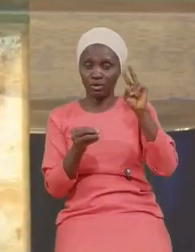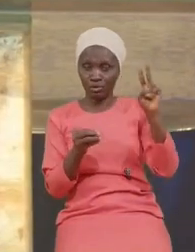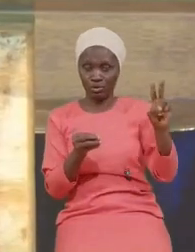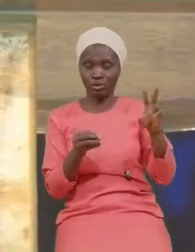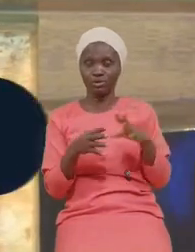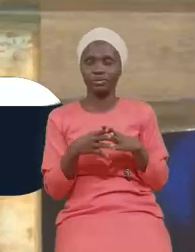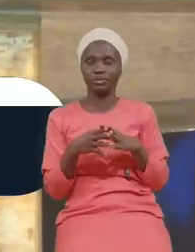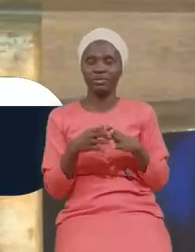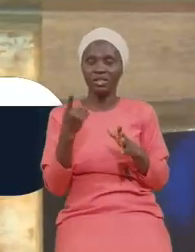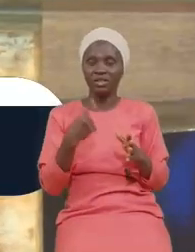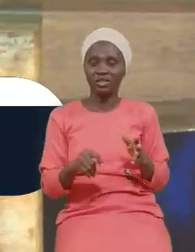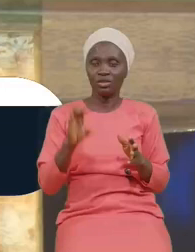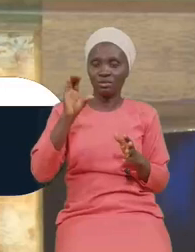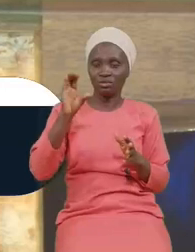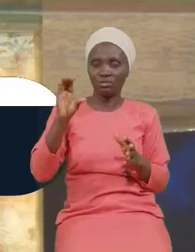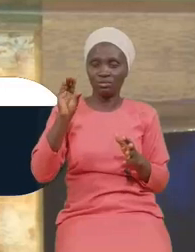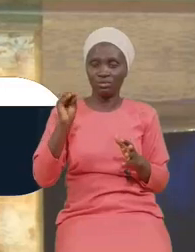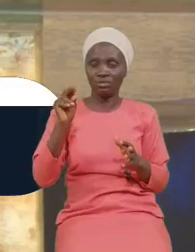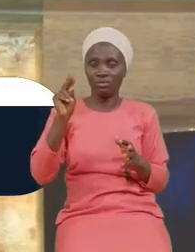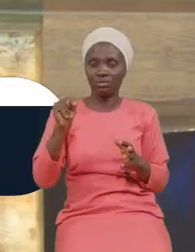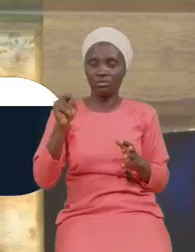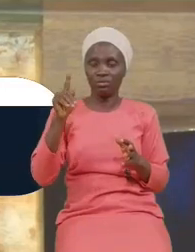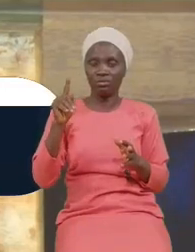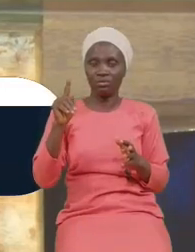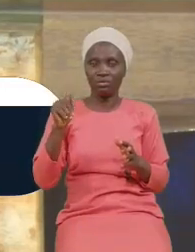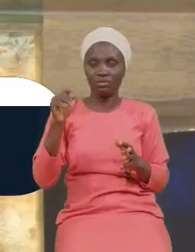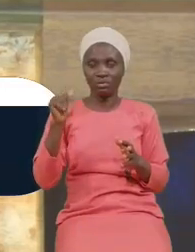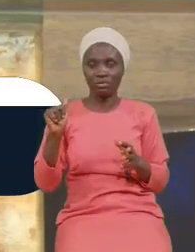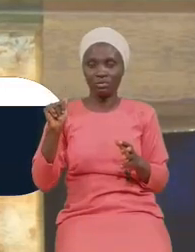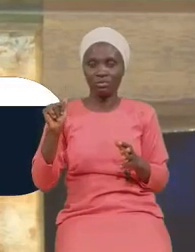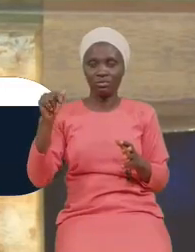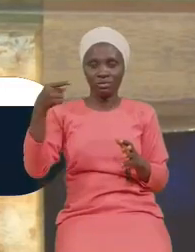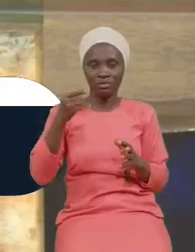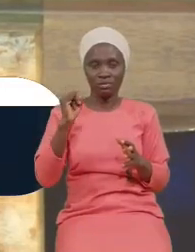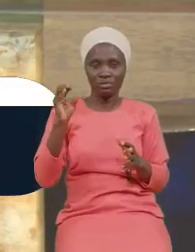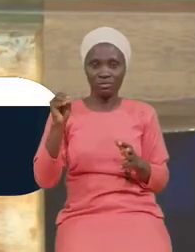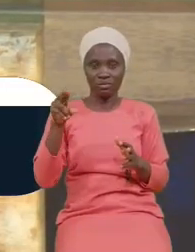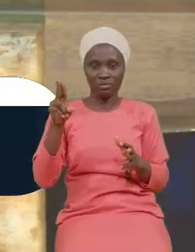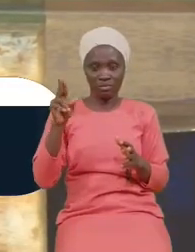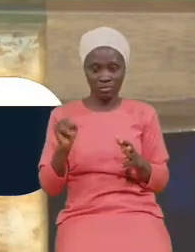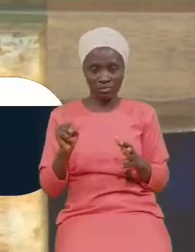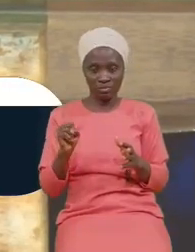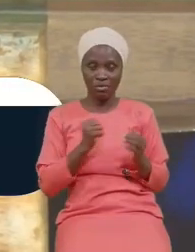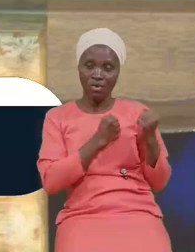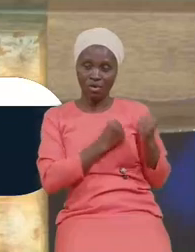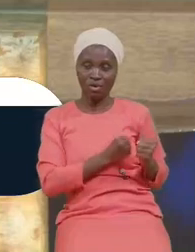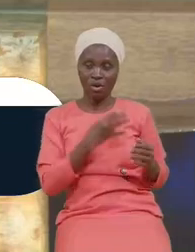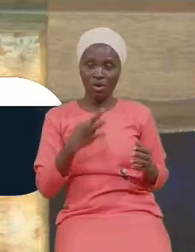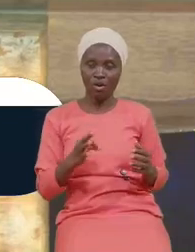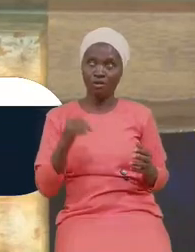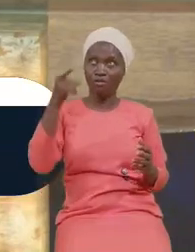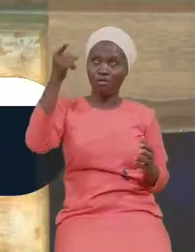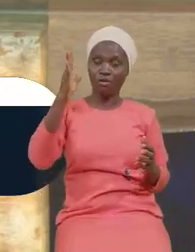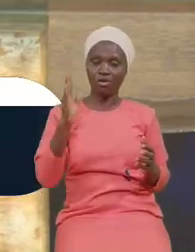le courage contagieux de vainqueur pieux le courage contagieux